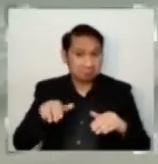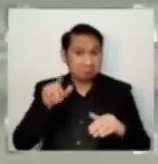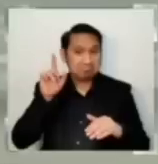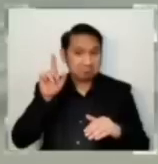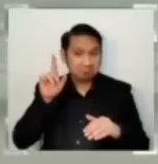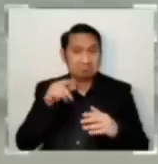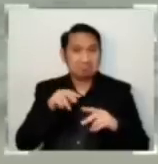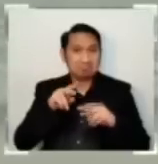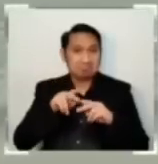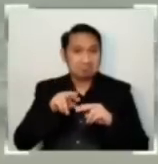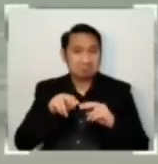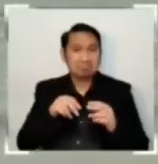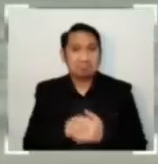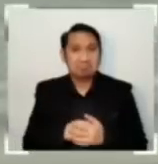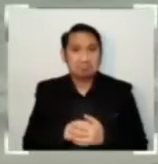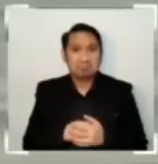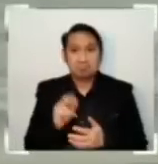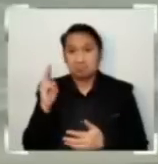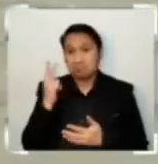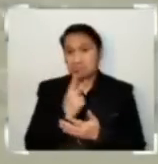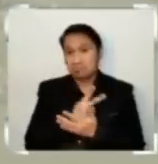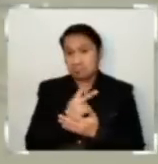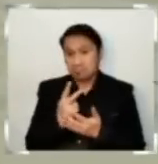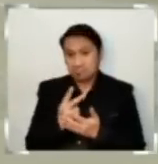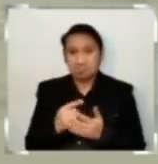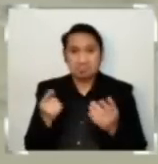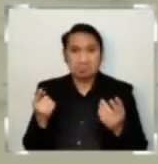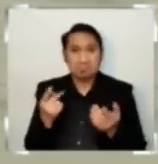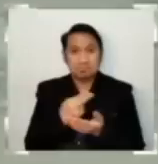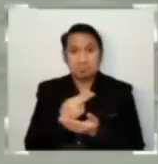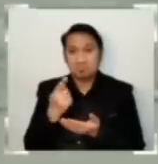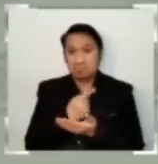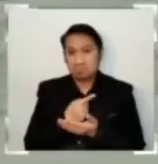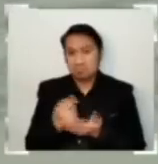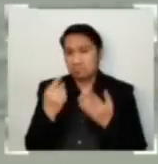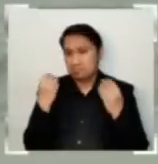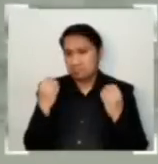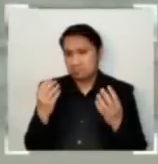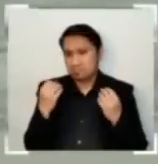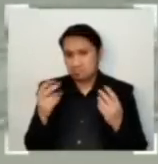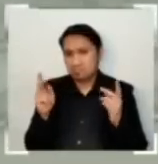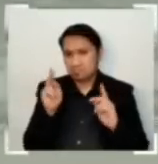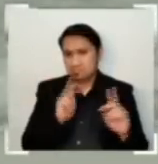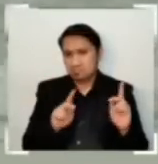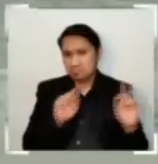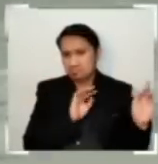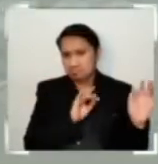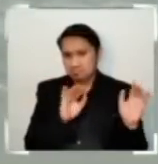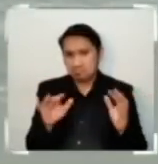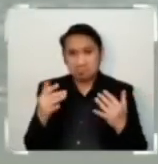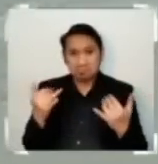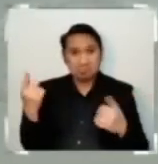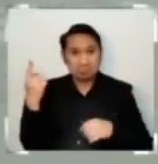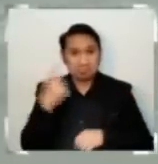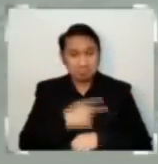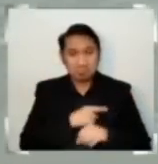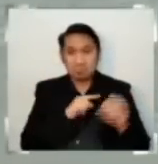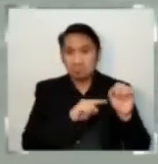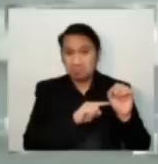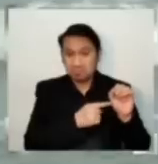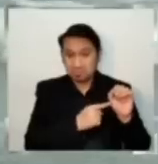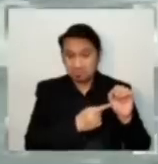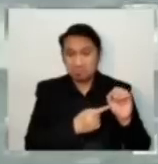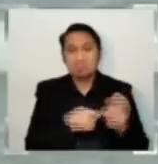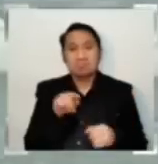Pangasinan. Halos 2 linggo bago ang Semana Santa, dumarami na raw ang mga beach goer. Ngayong araw, opisyal na idineklara ng PAGASA